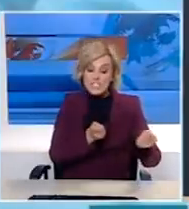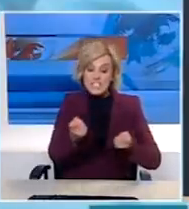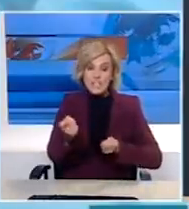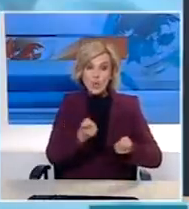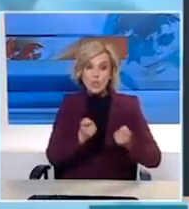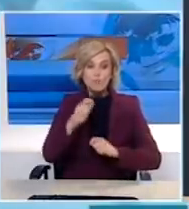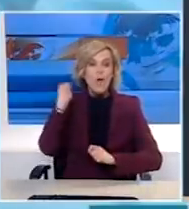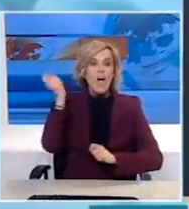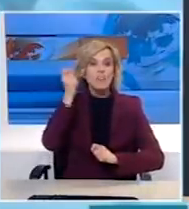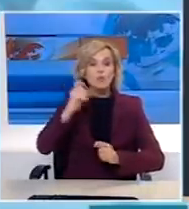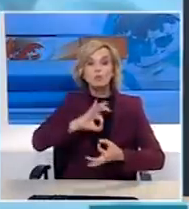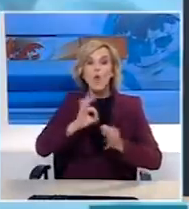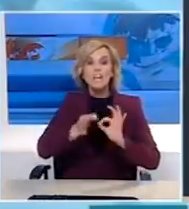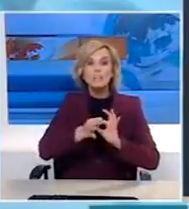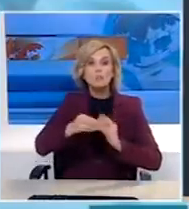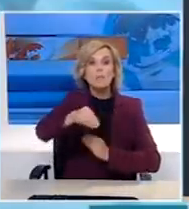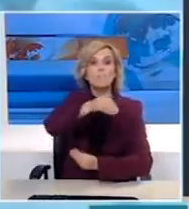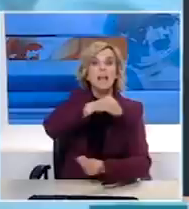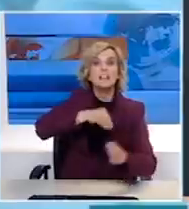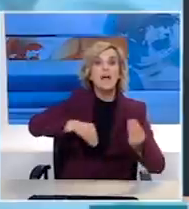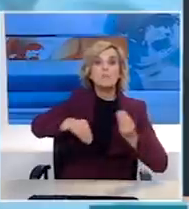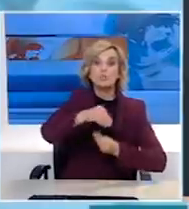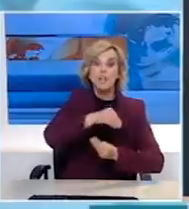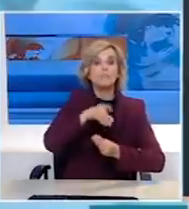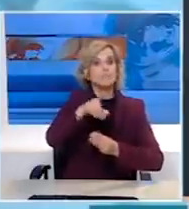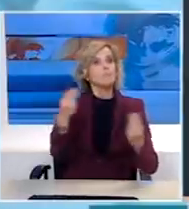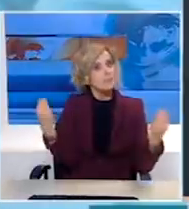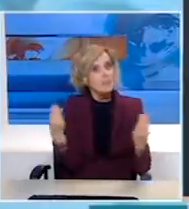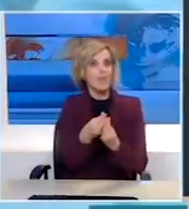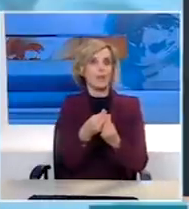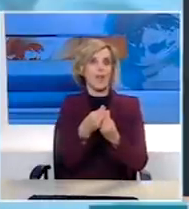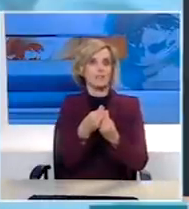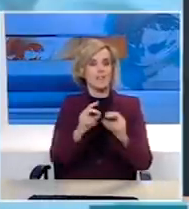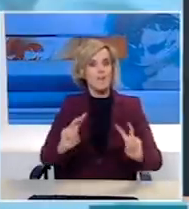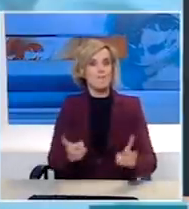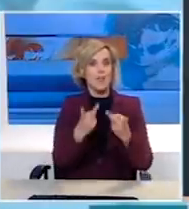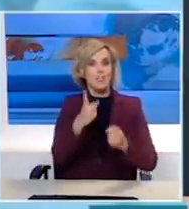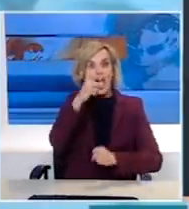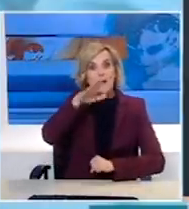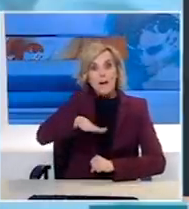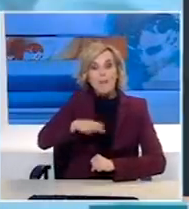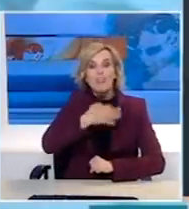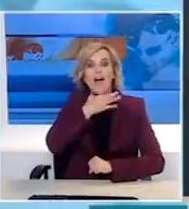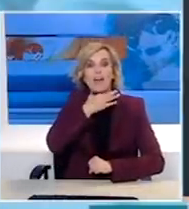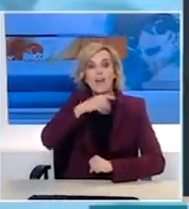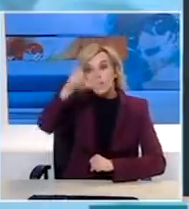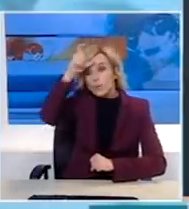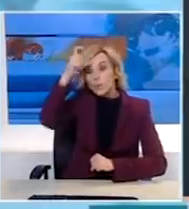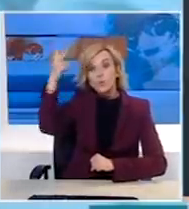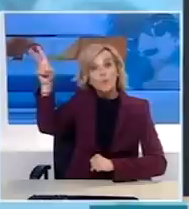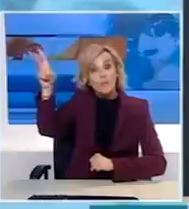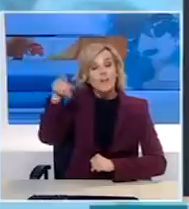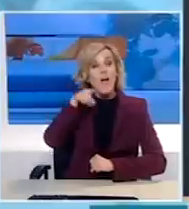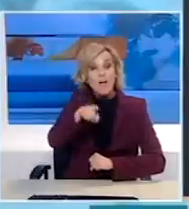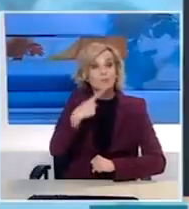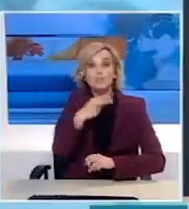Μεταμοσχεύσεων. Μάλιστα, ο ένας προορίζεται βάση συμβατότητας για ένα παιδάκι στην Τουρκία. Αυτό σημαίνει αλληλεγγύη των λαών μπροστά στον κοινό